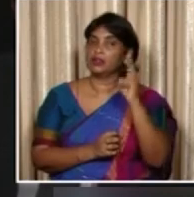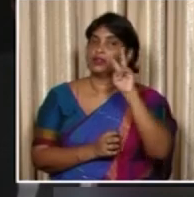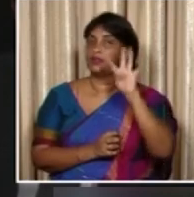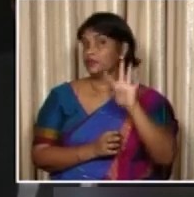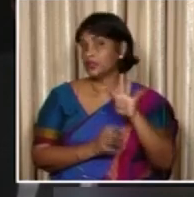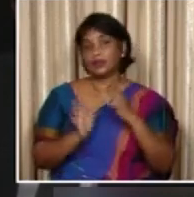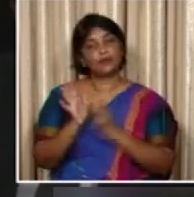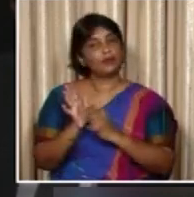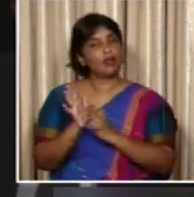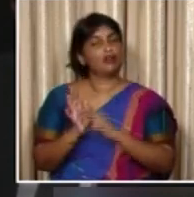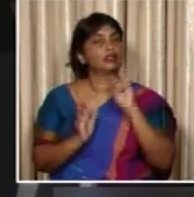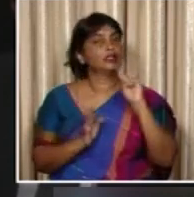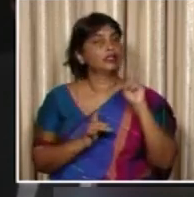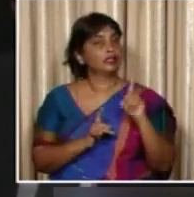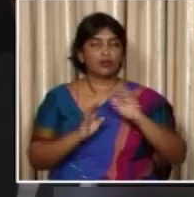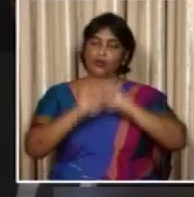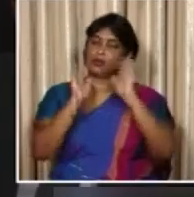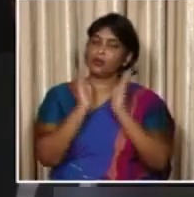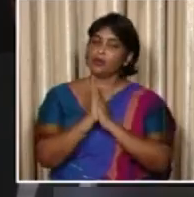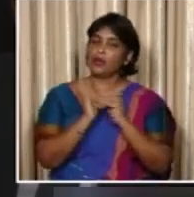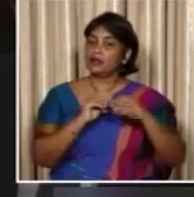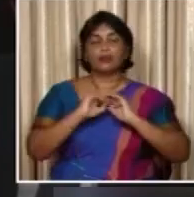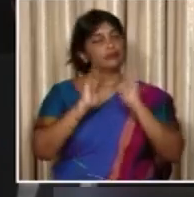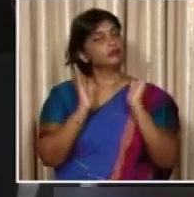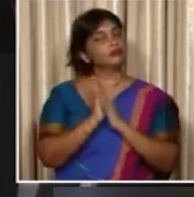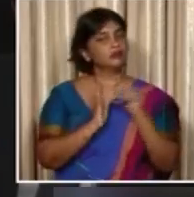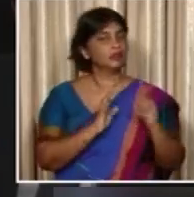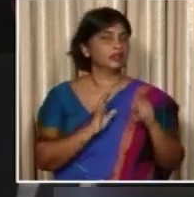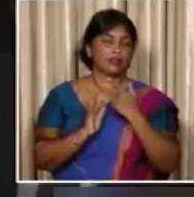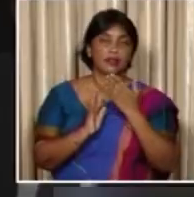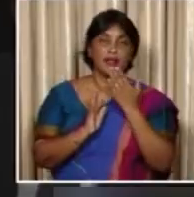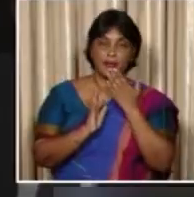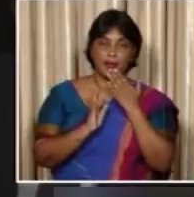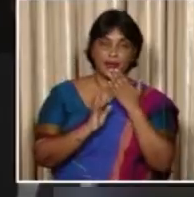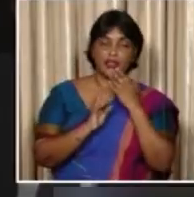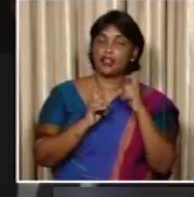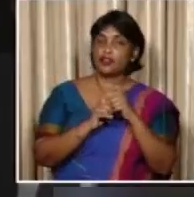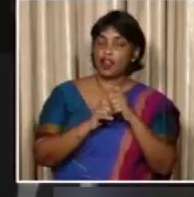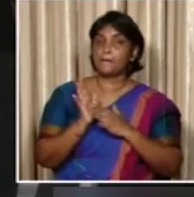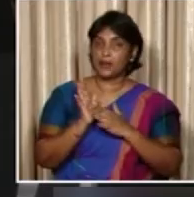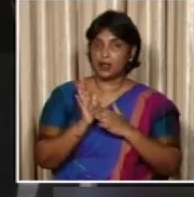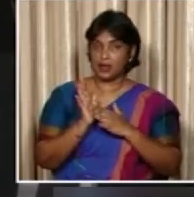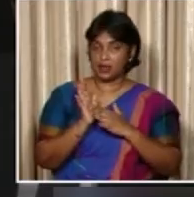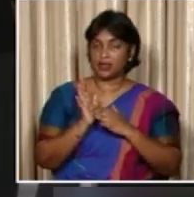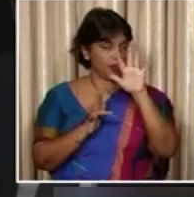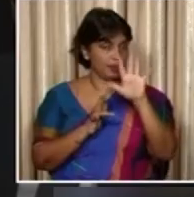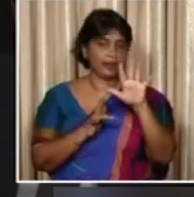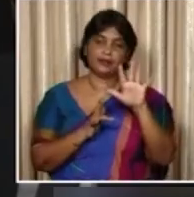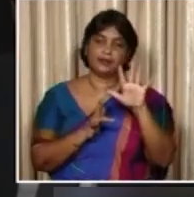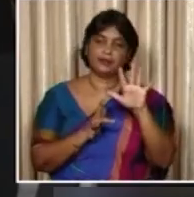2024 මාර්තු 31 දිනට ඇති මුළු ණය ප්‍රමාණය එක්සත් ජනපද ඩොලර් මිලියන